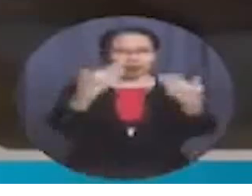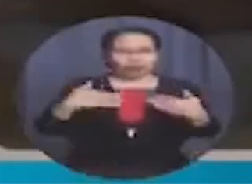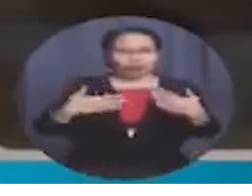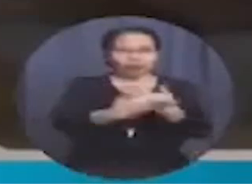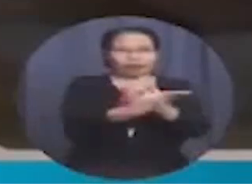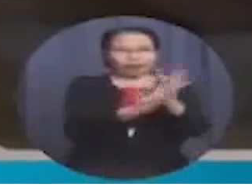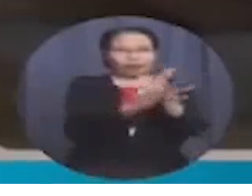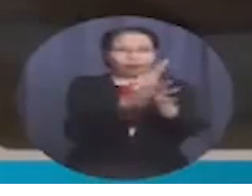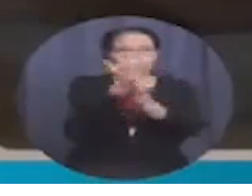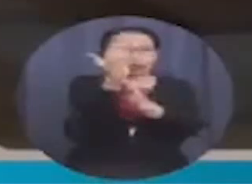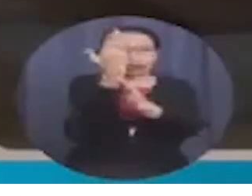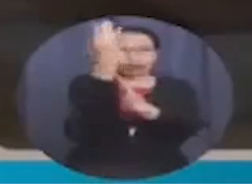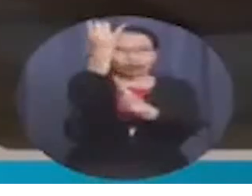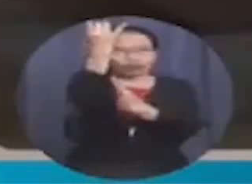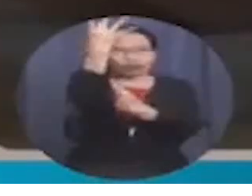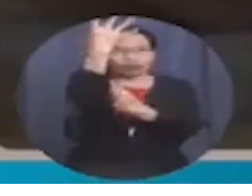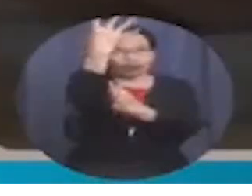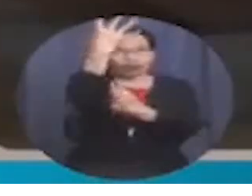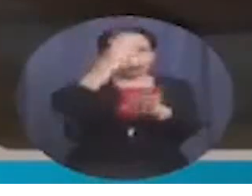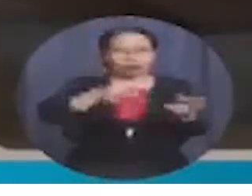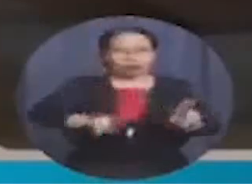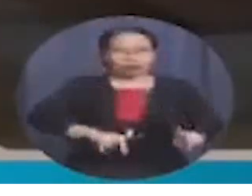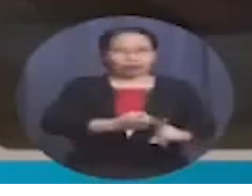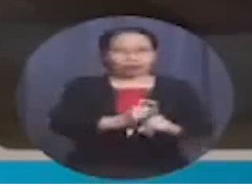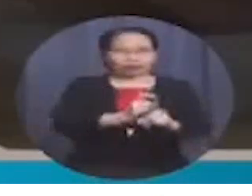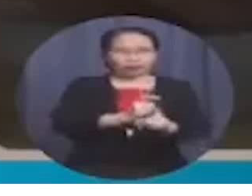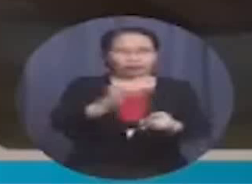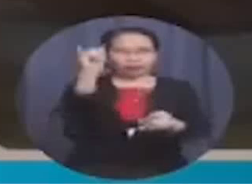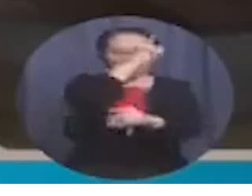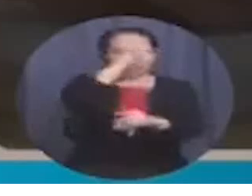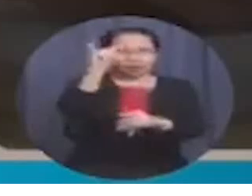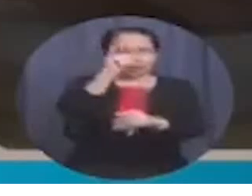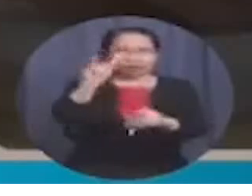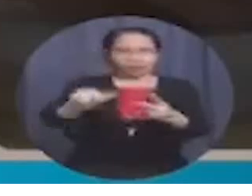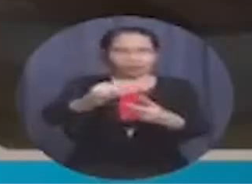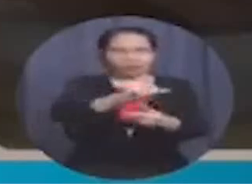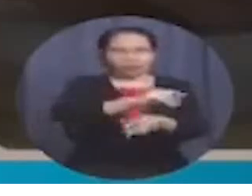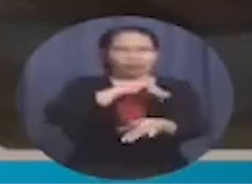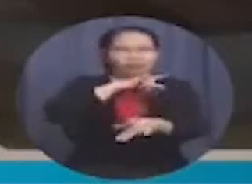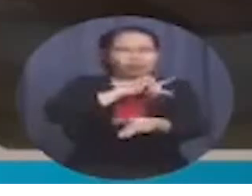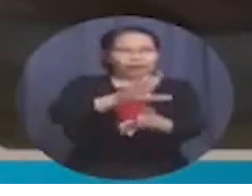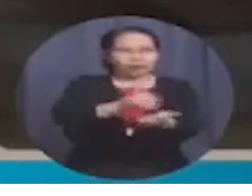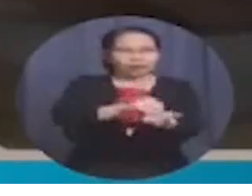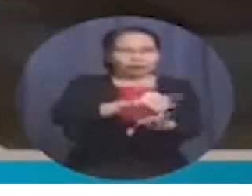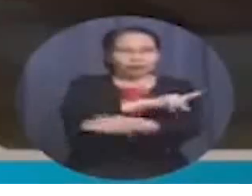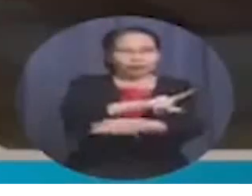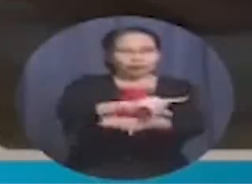ay dinungisan niya ang lupain at nakiapid sa bato at sa